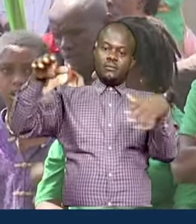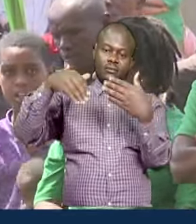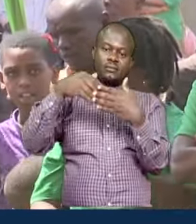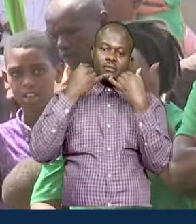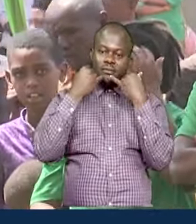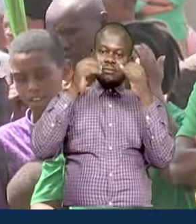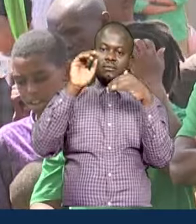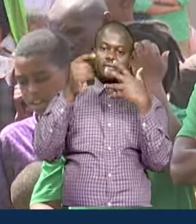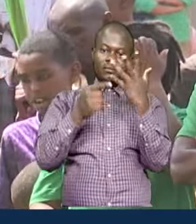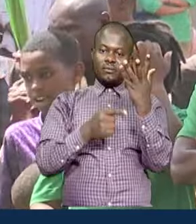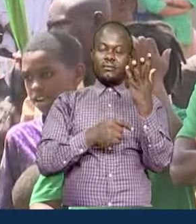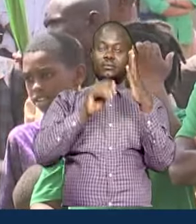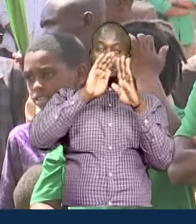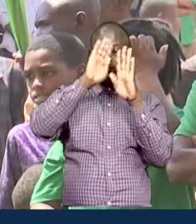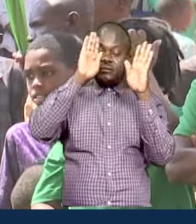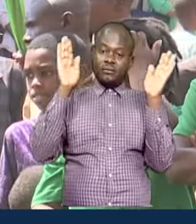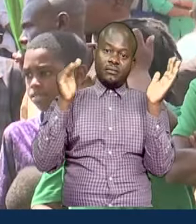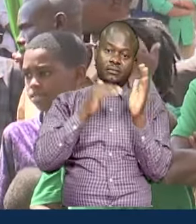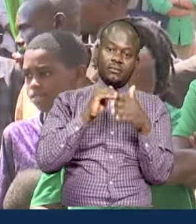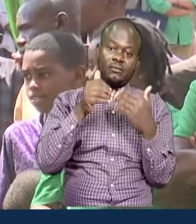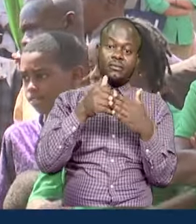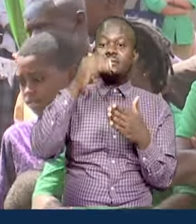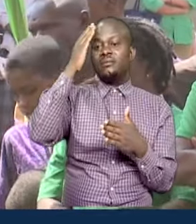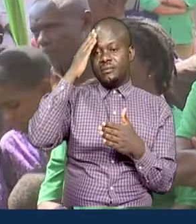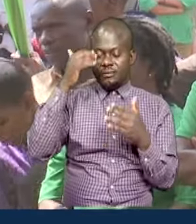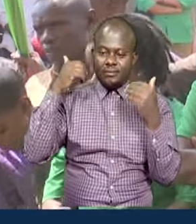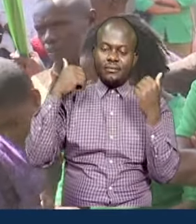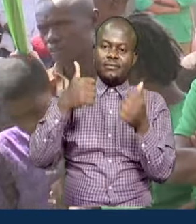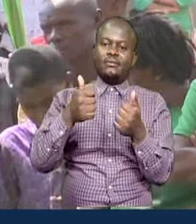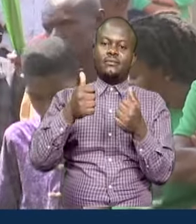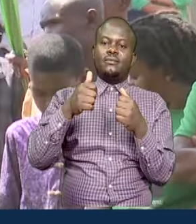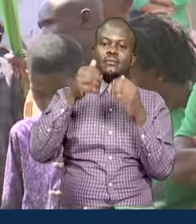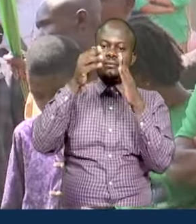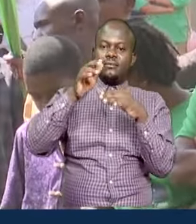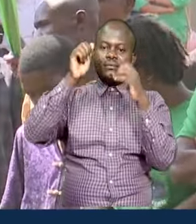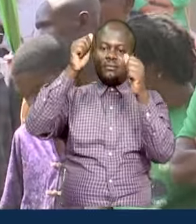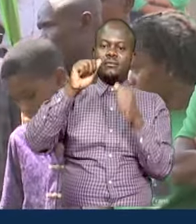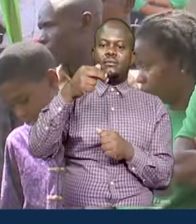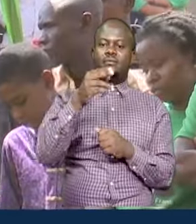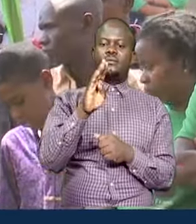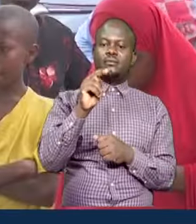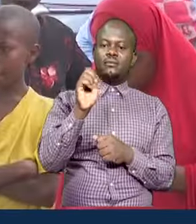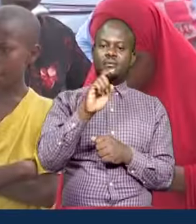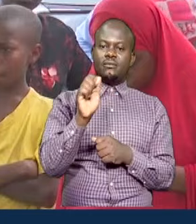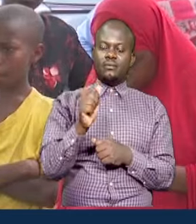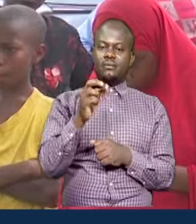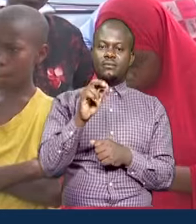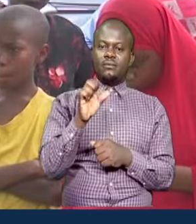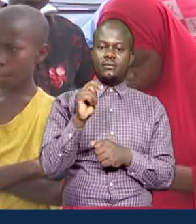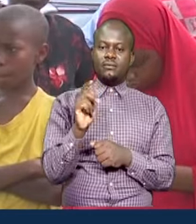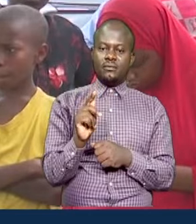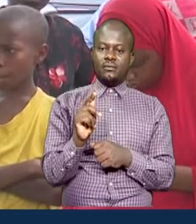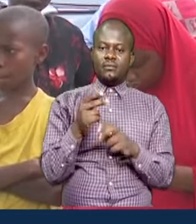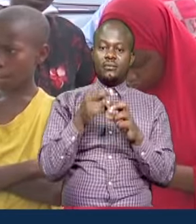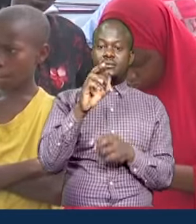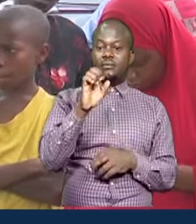mubabwire ngo ibintu byasobanutse kandi byamenyekanye. Umukandida ni Habineza Frank. Frank Habineza